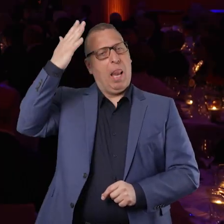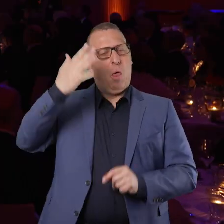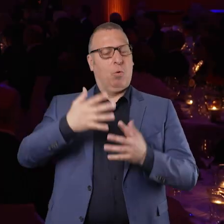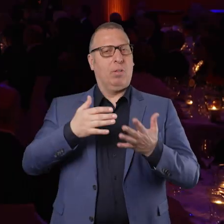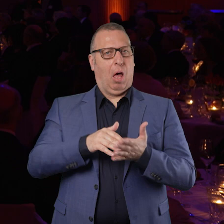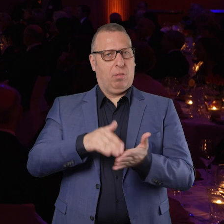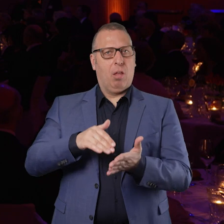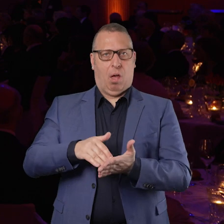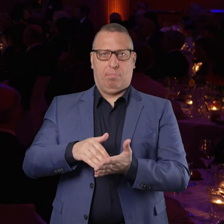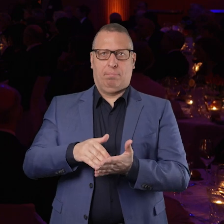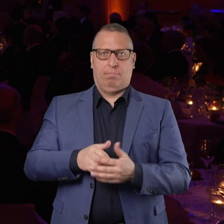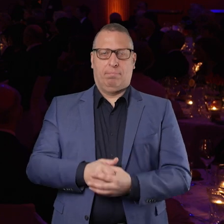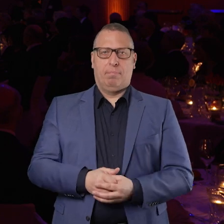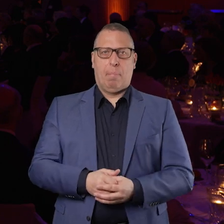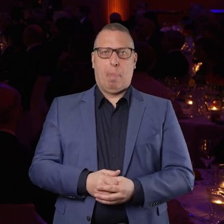Vorstellungen aufbrachte.